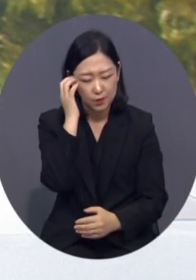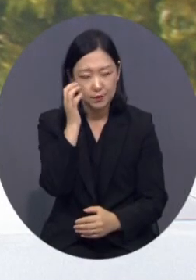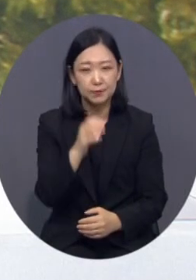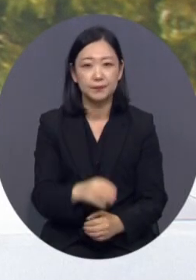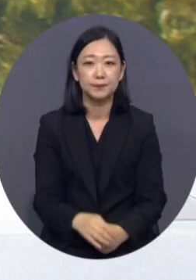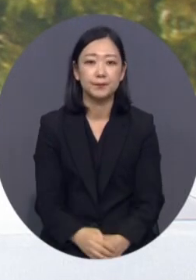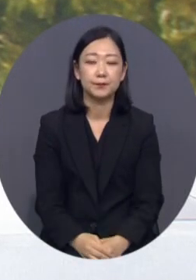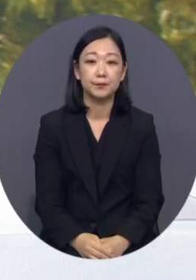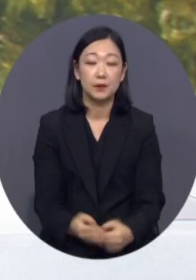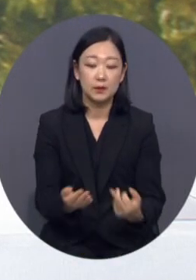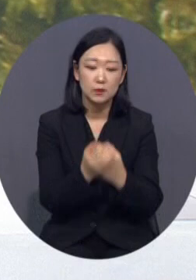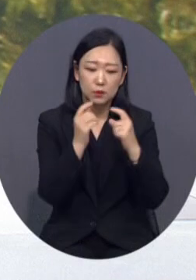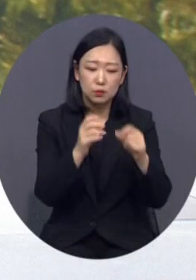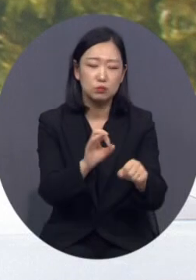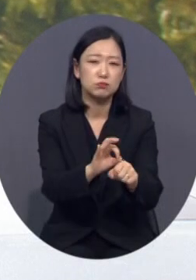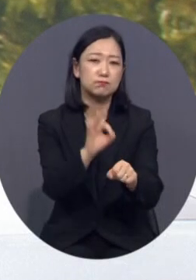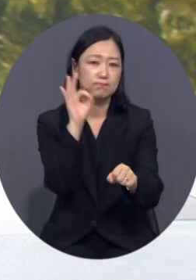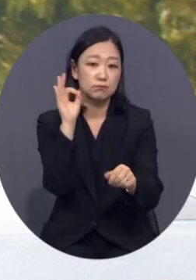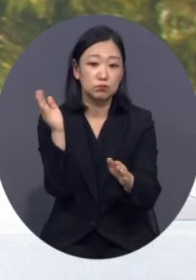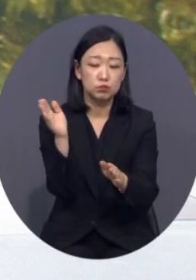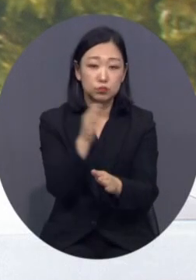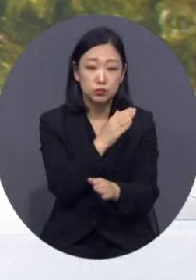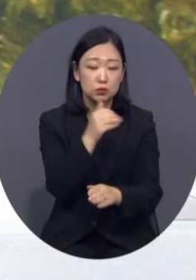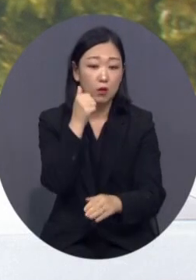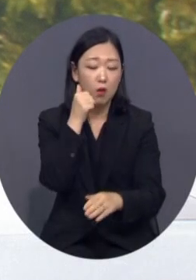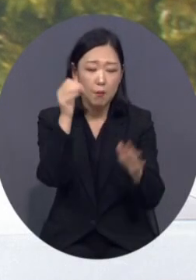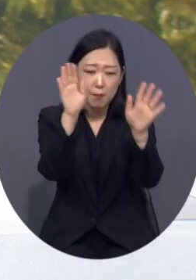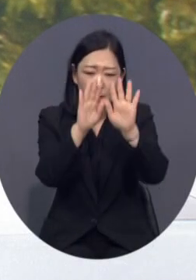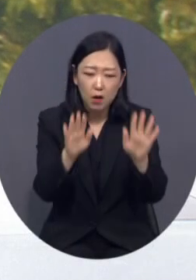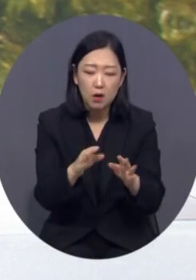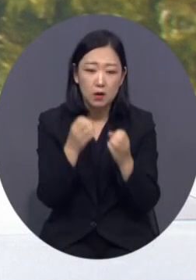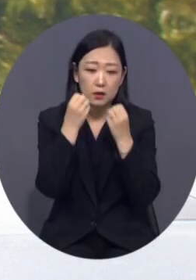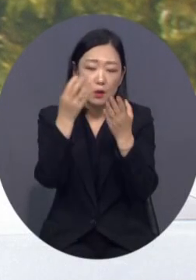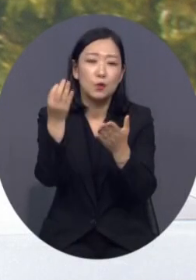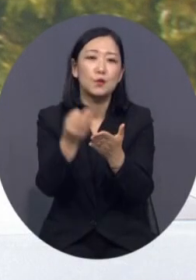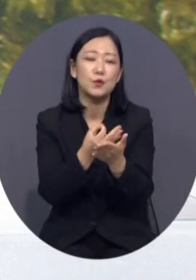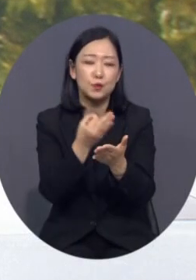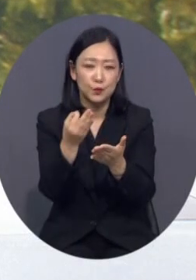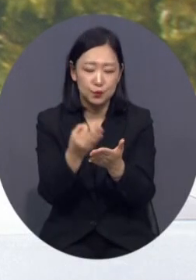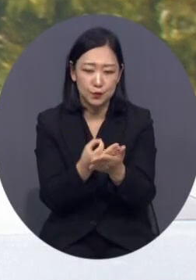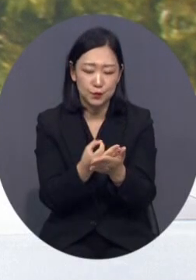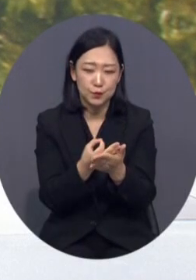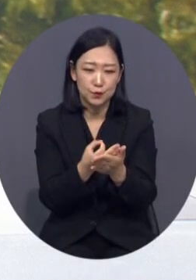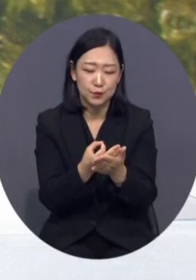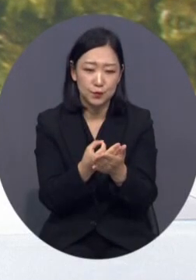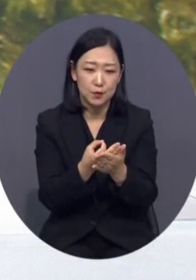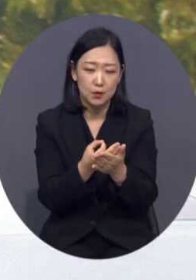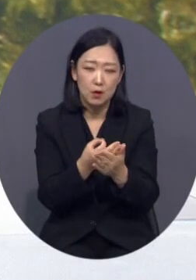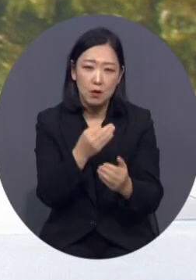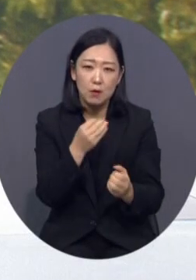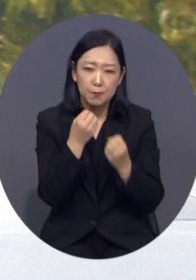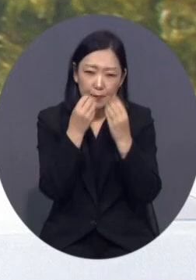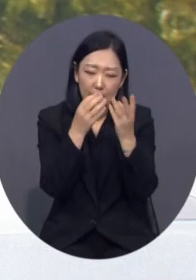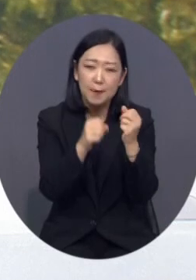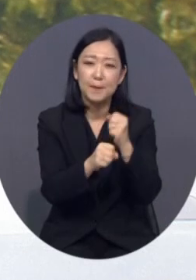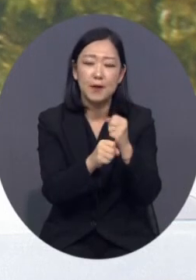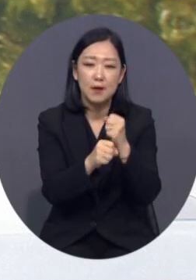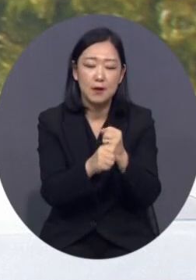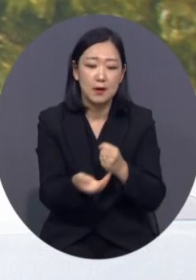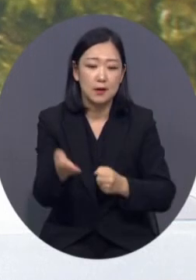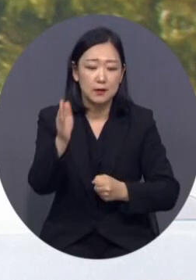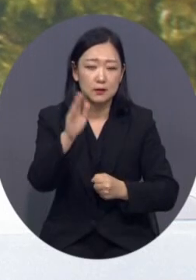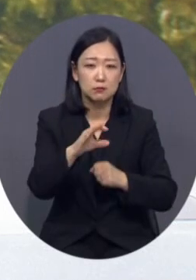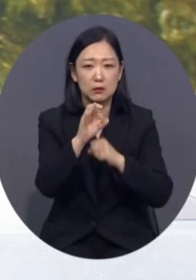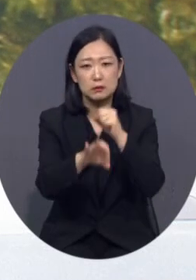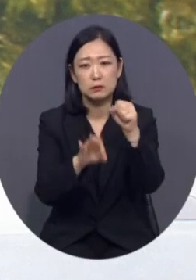앓고 있는데요 제주도는 10여년 전부터 9번 갈파래를 새로운 소득원으로 자원화 하겠다고 밝혔지만 10년 넘게